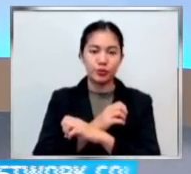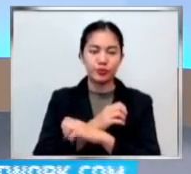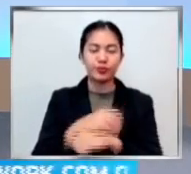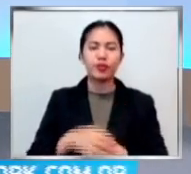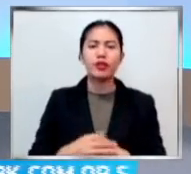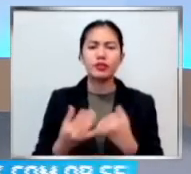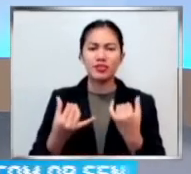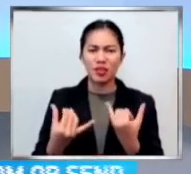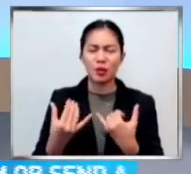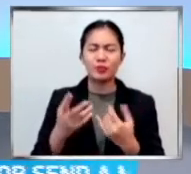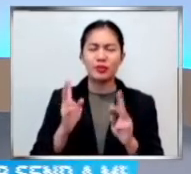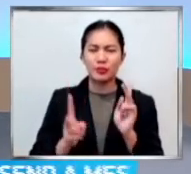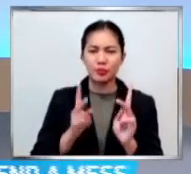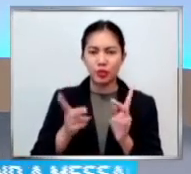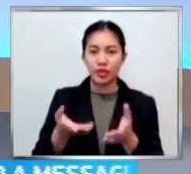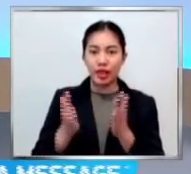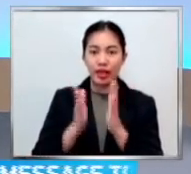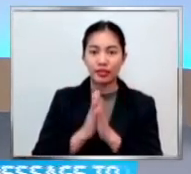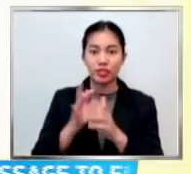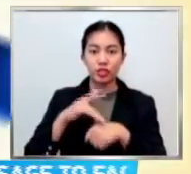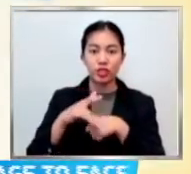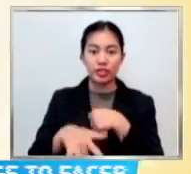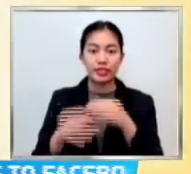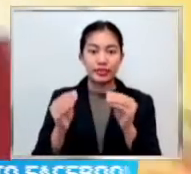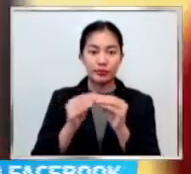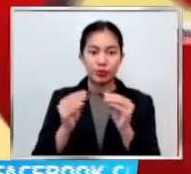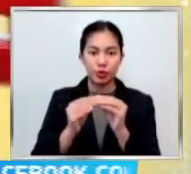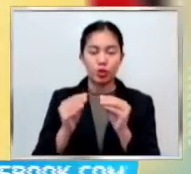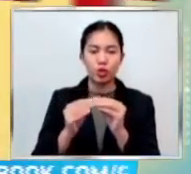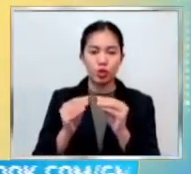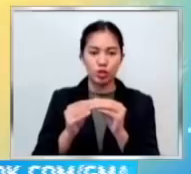bus. Balita hatid ni Darlene Kai.